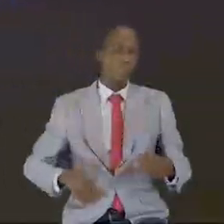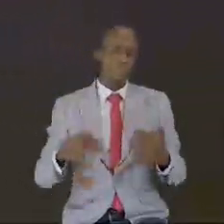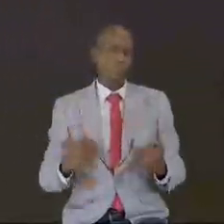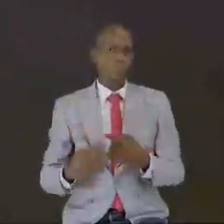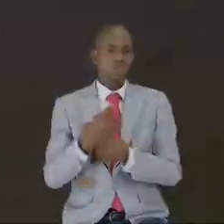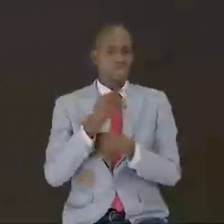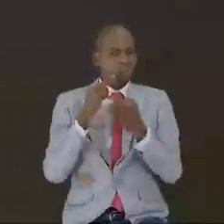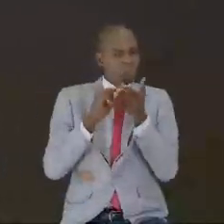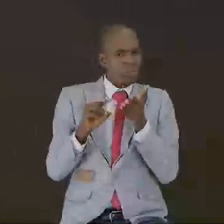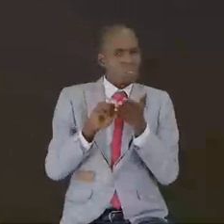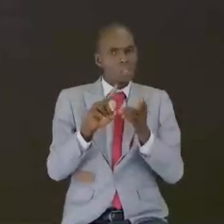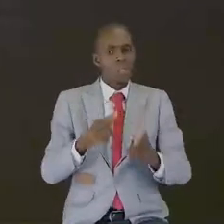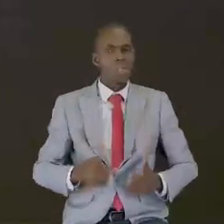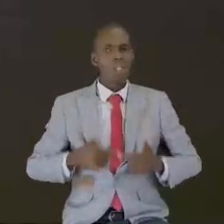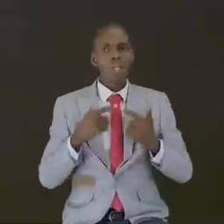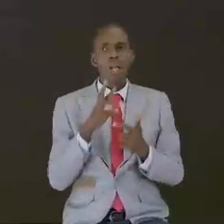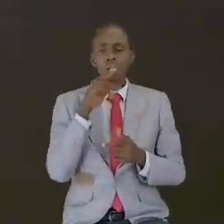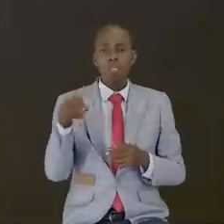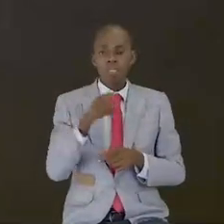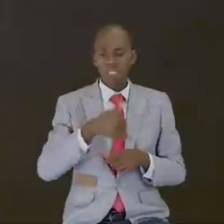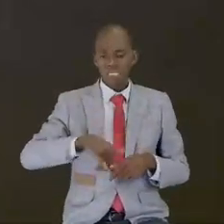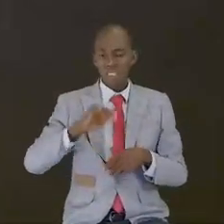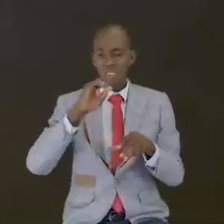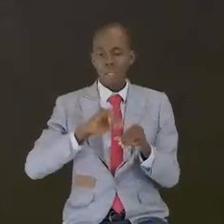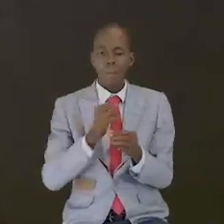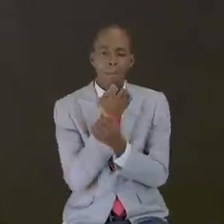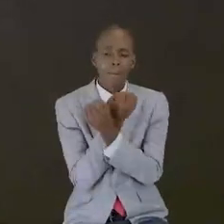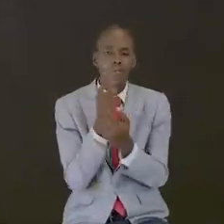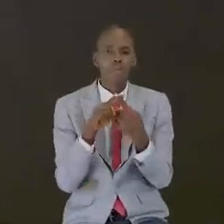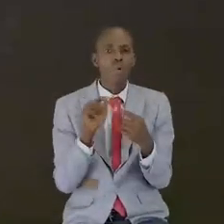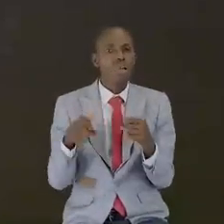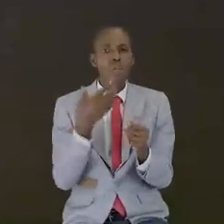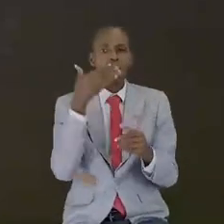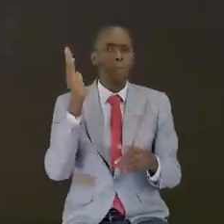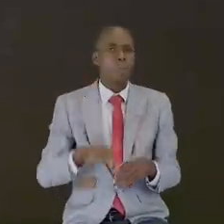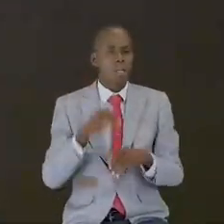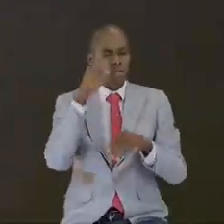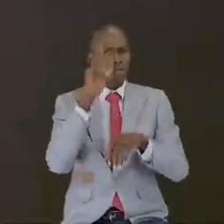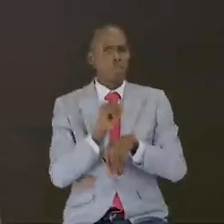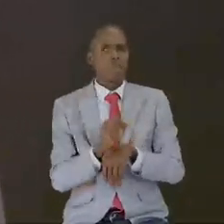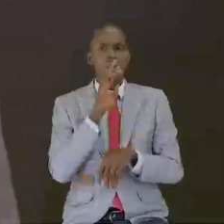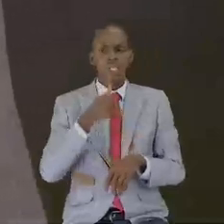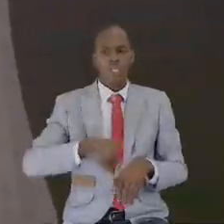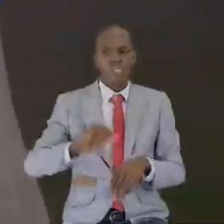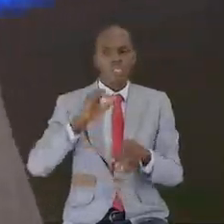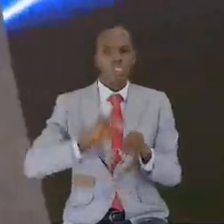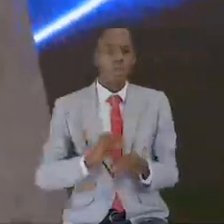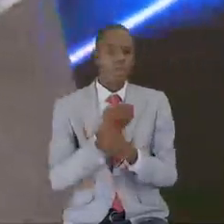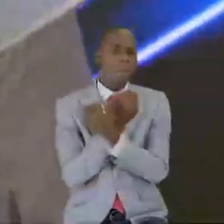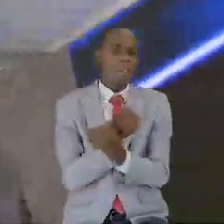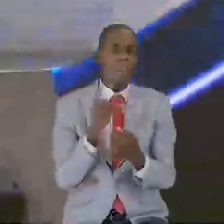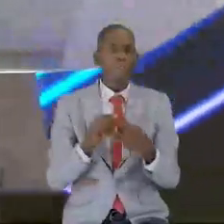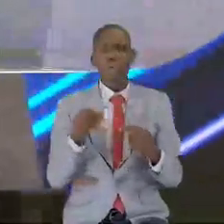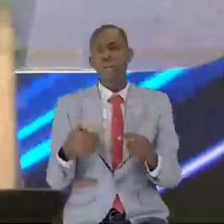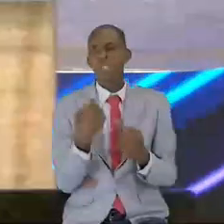vie. Est-ce que tu es toujours lié par une mauvaise habitude? Est-ce que tu es toujours lié par un caractère